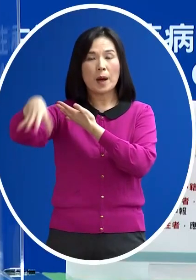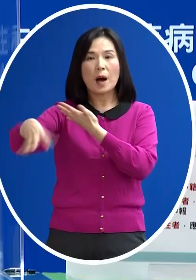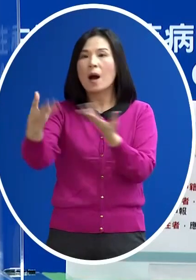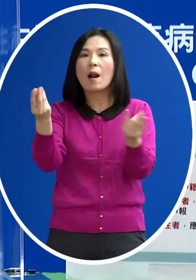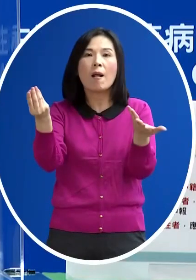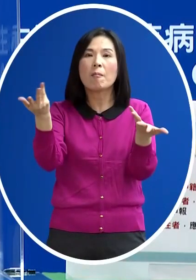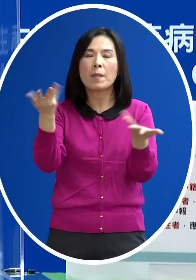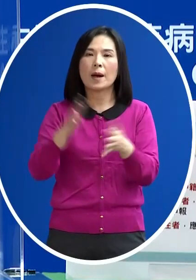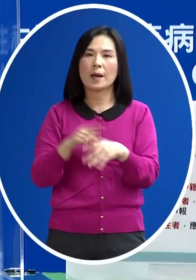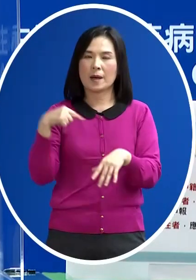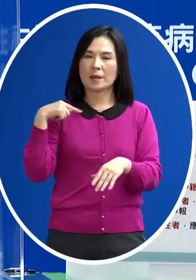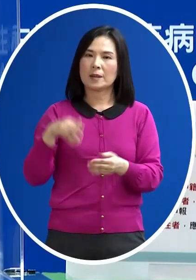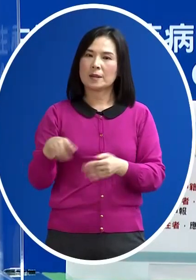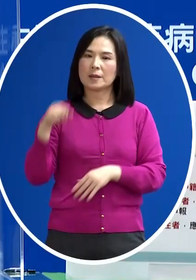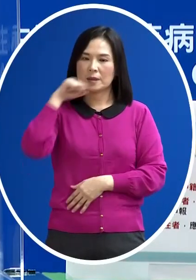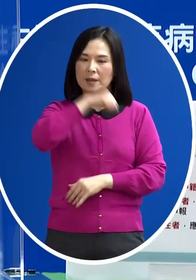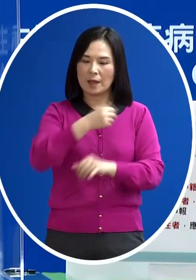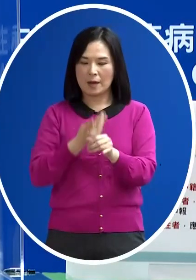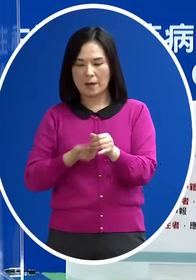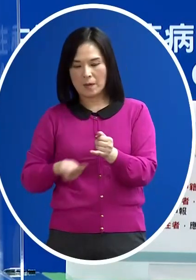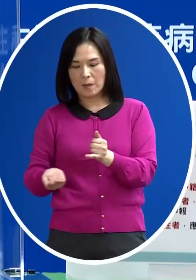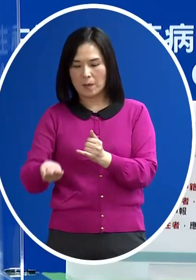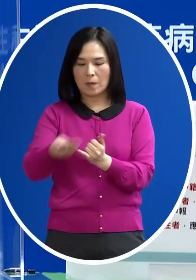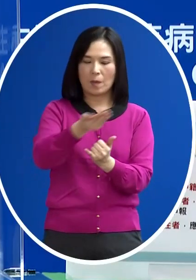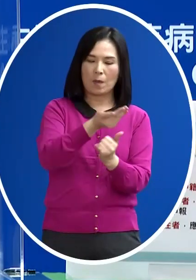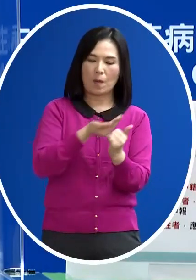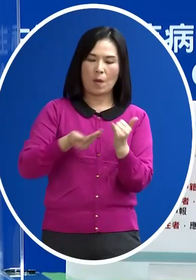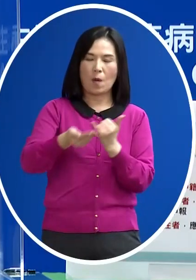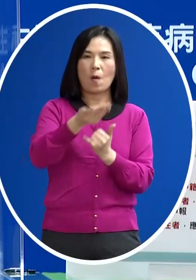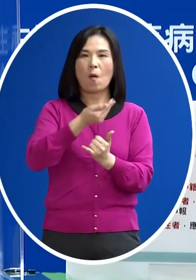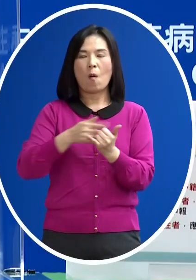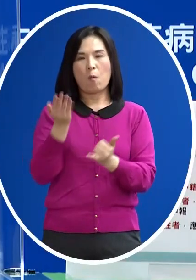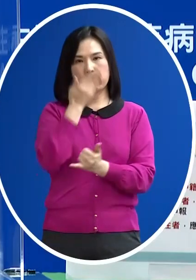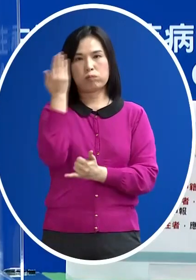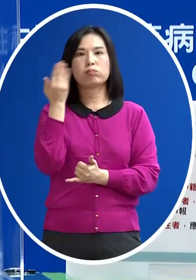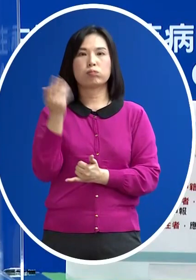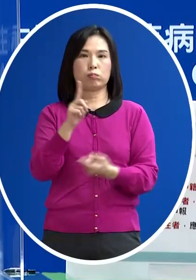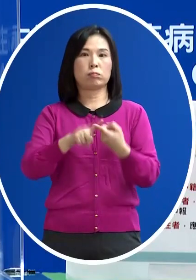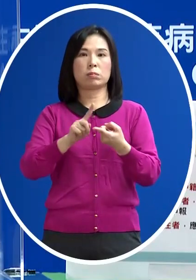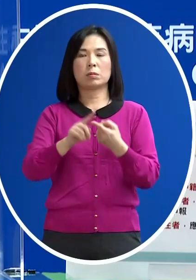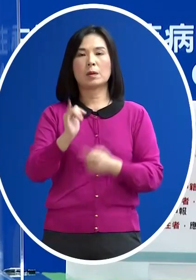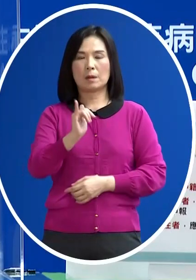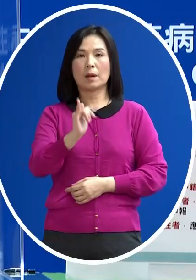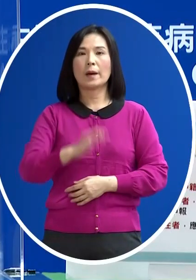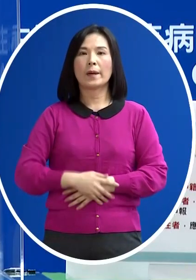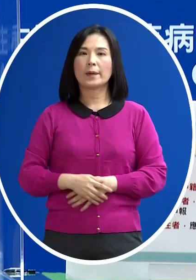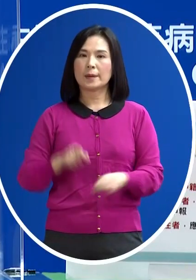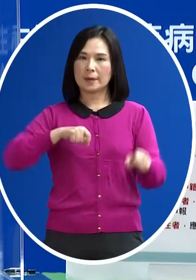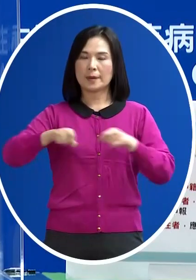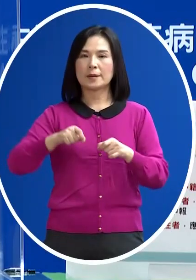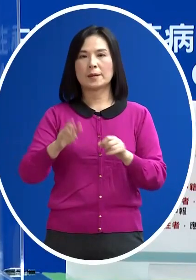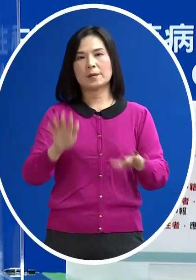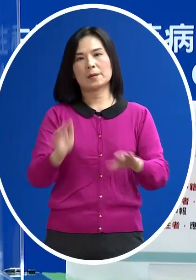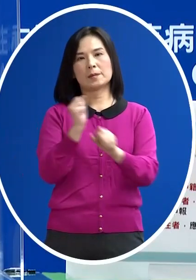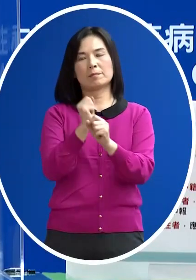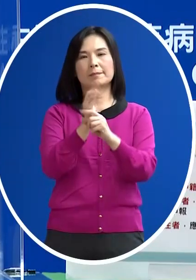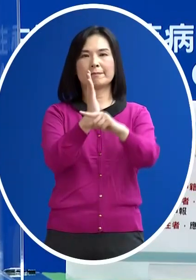做跳岛或各个港口的一个旅游，我们是不反对。那相关的计划，我们现在正在审视中。